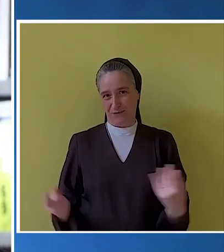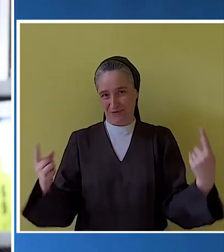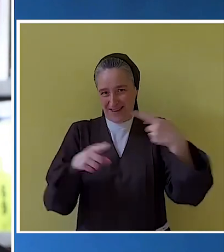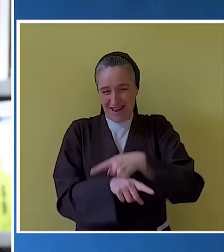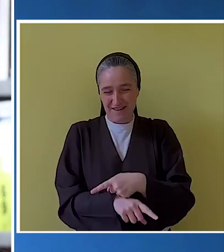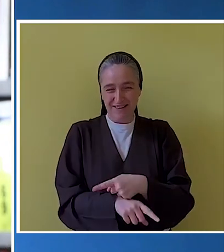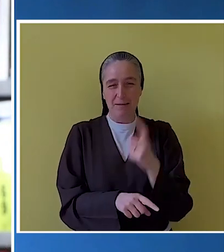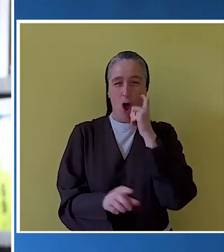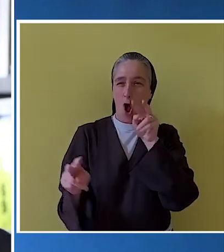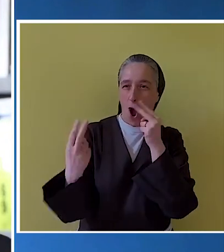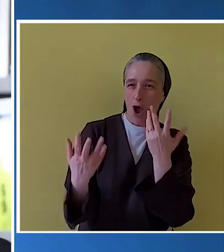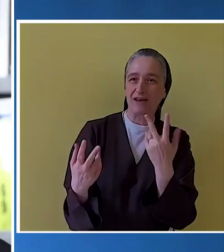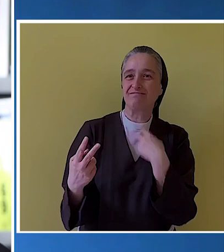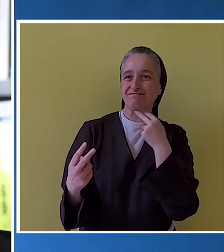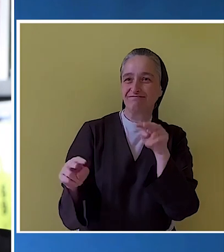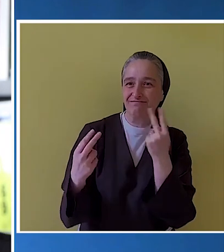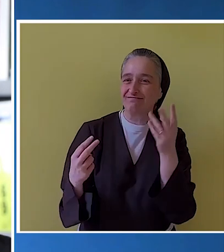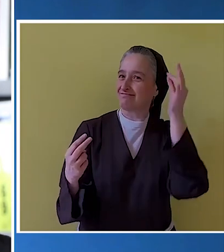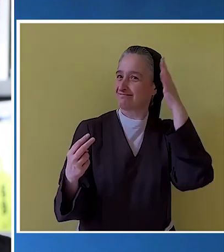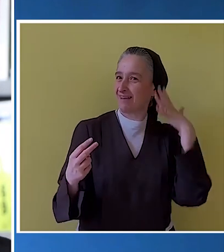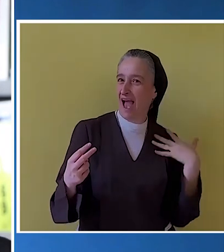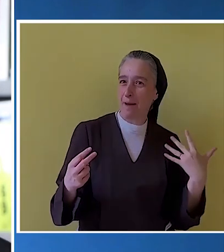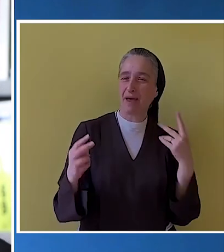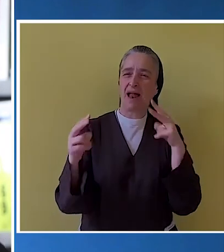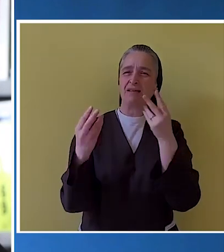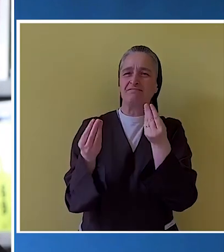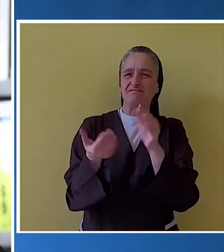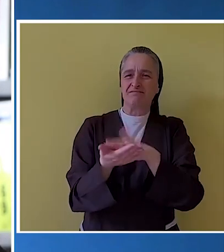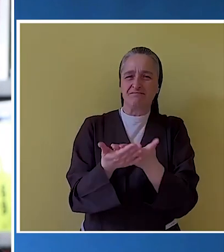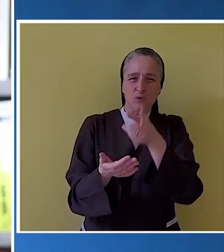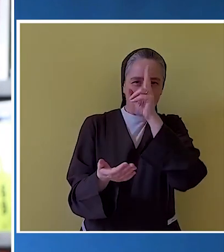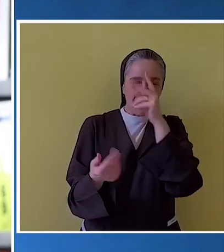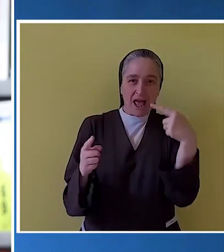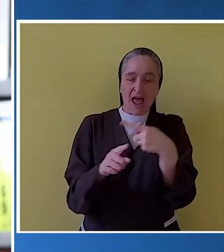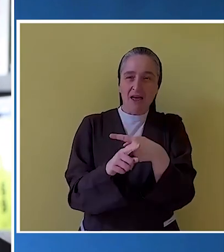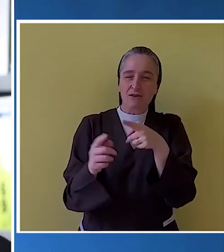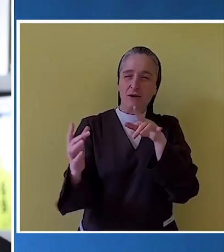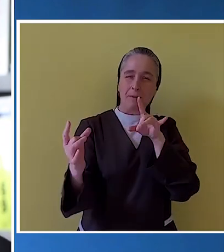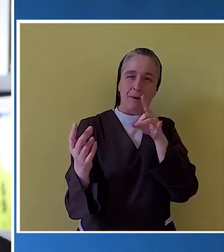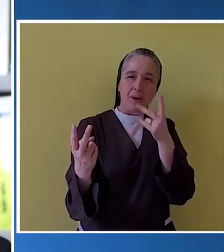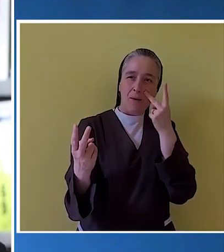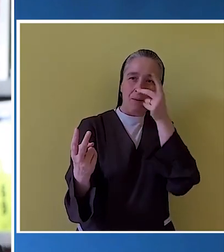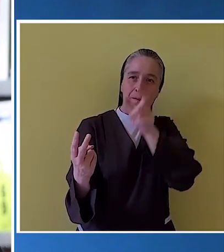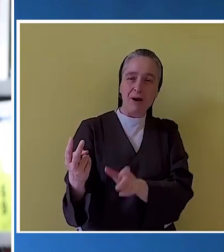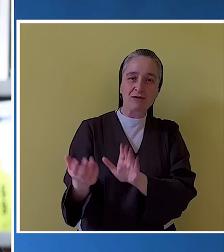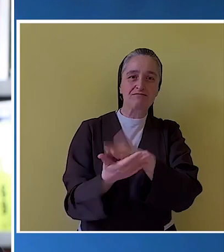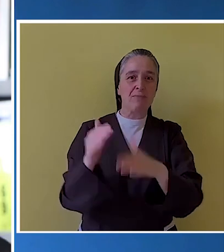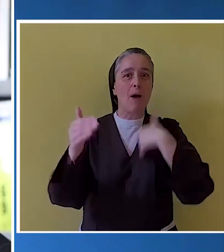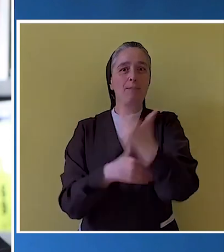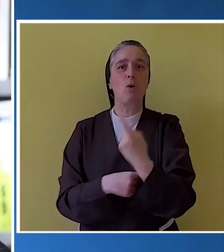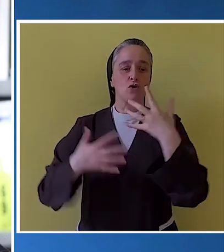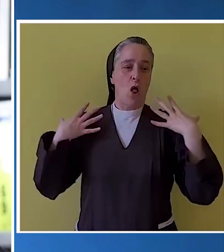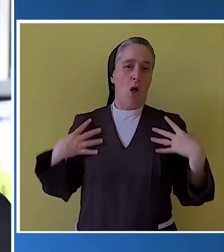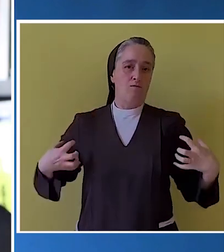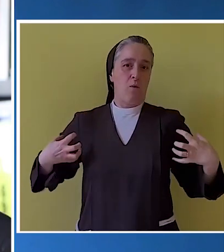gli occhi, la voce, i capelli, sono solo dettagli, ma attraverso di essi intuisci che quella persona è molto di più dei suoi muscoli o